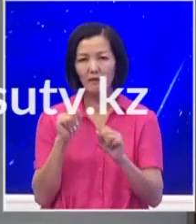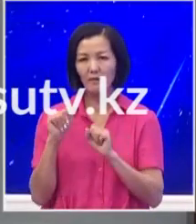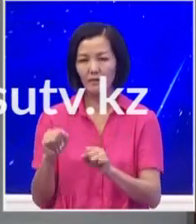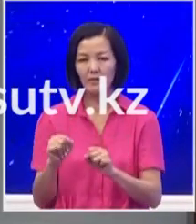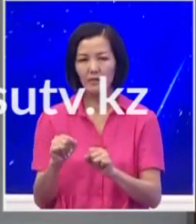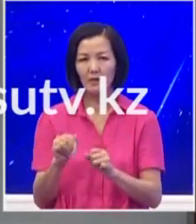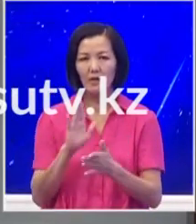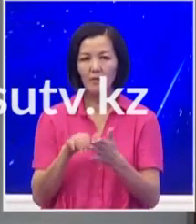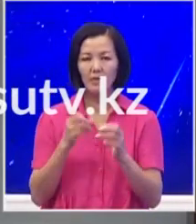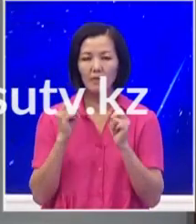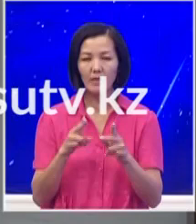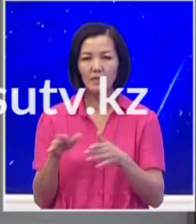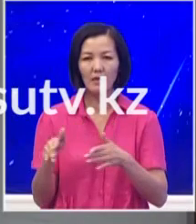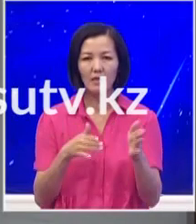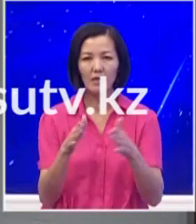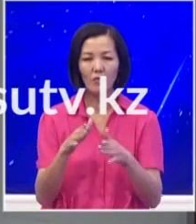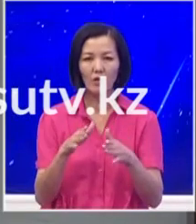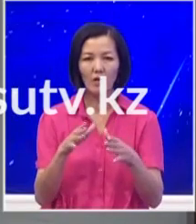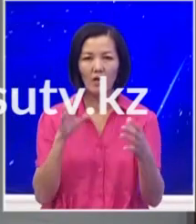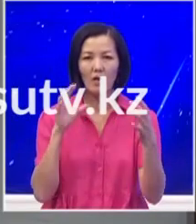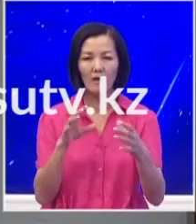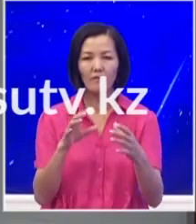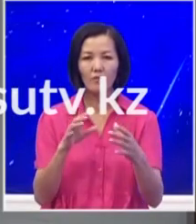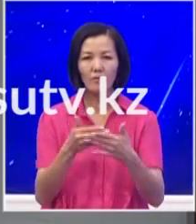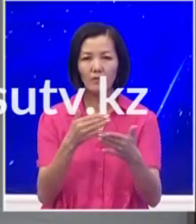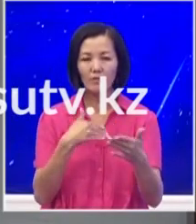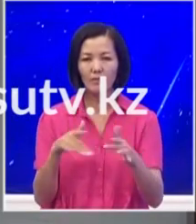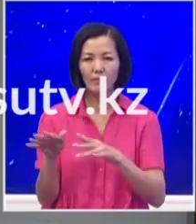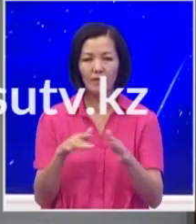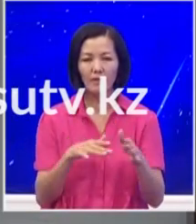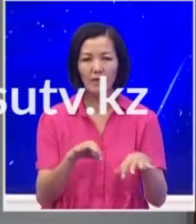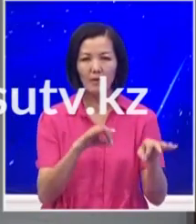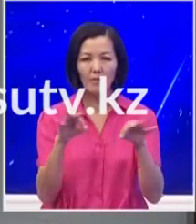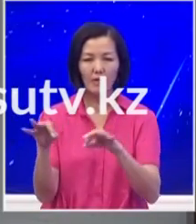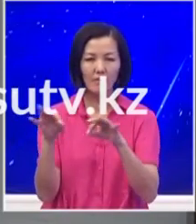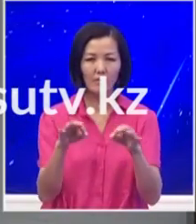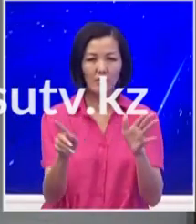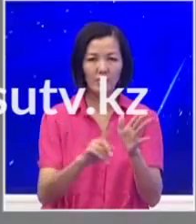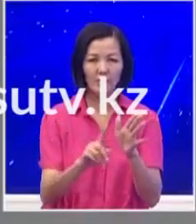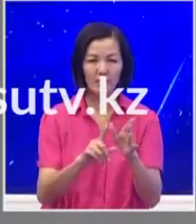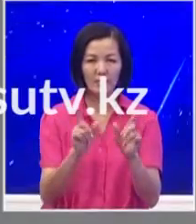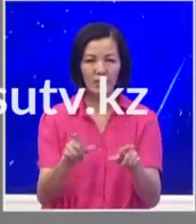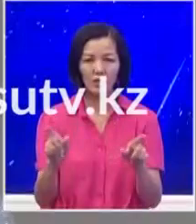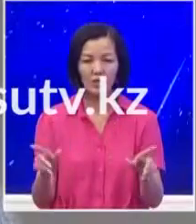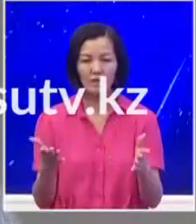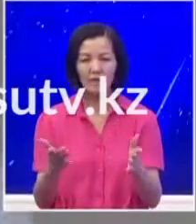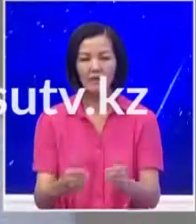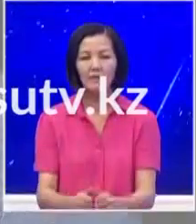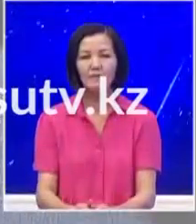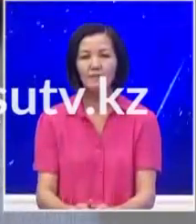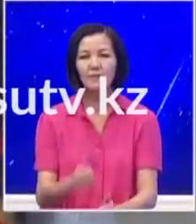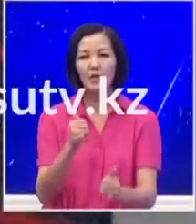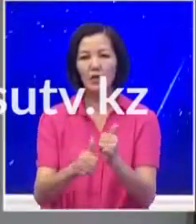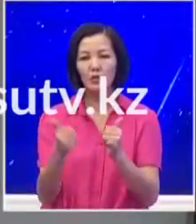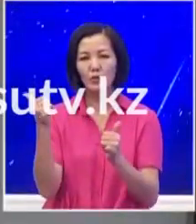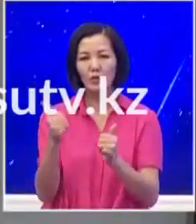как безопасная дорога, автобус в целях профилактики перевозки пассажиров, профилактики дорожно-транспортных происшествий.